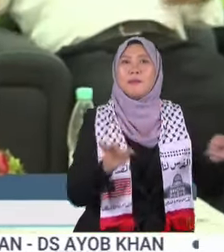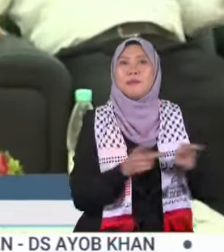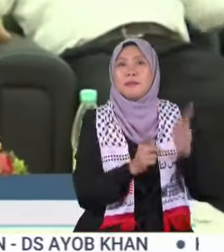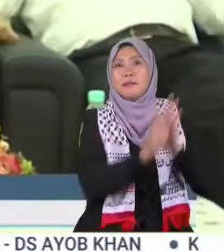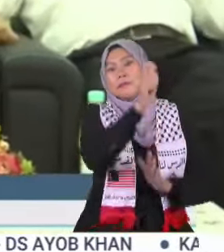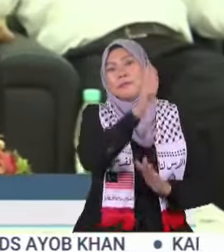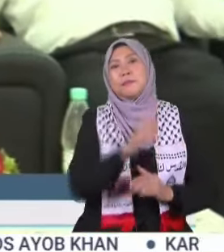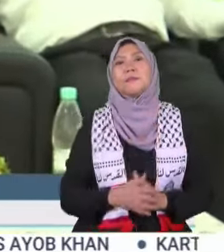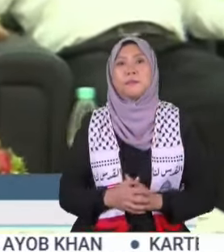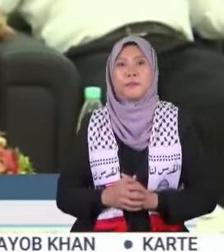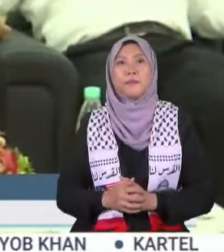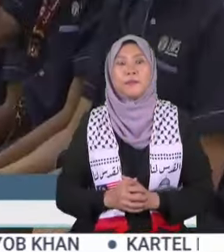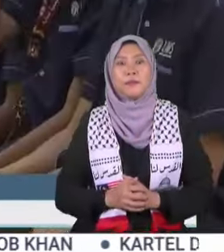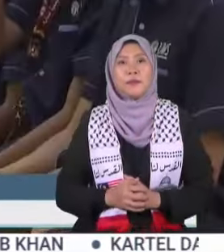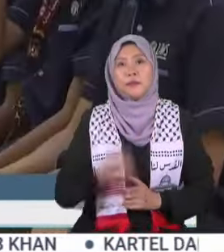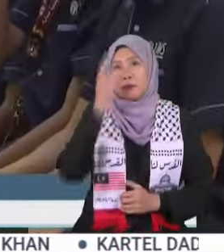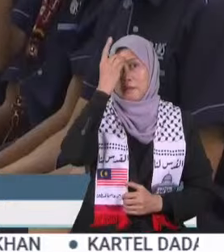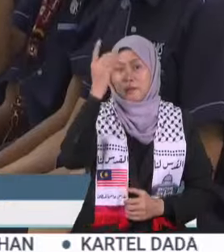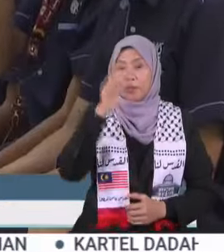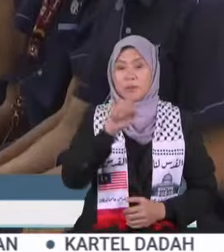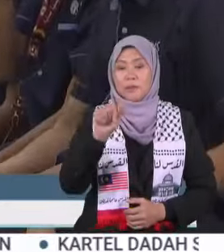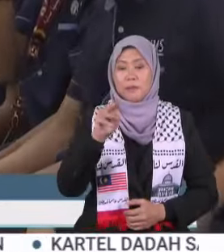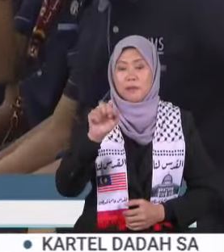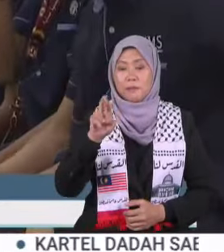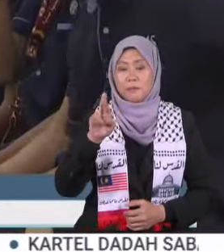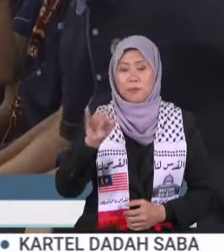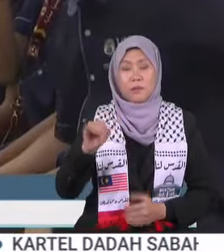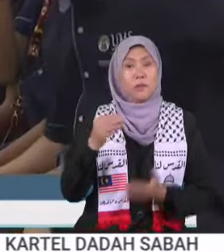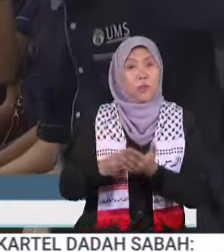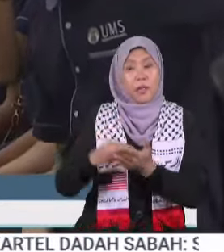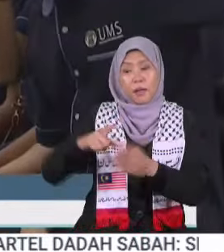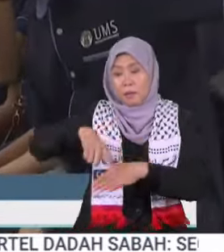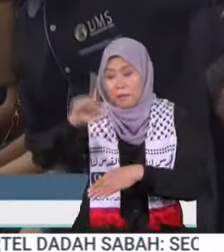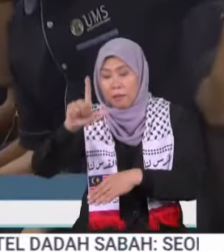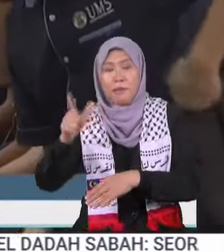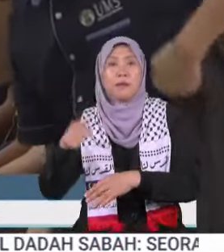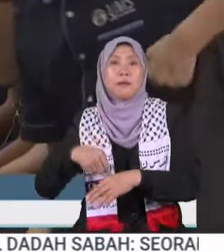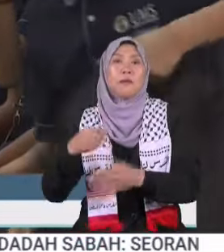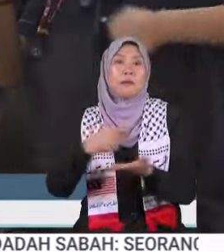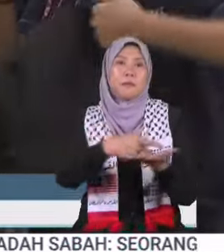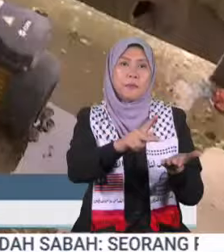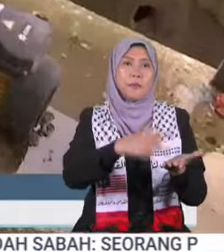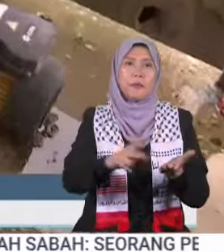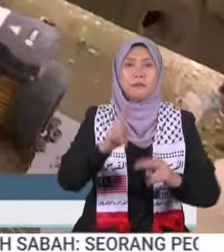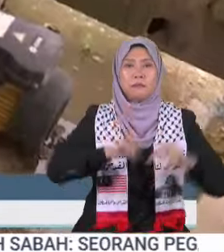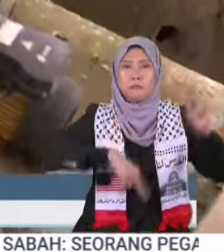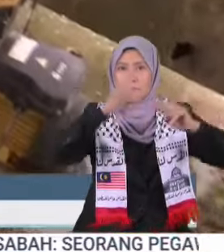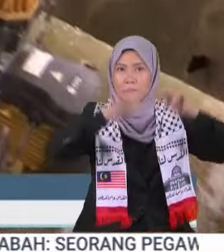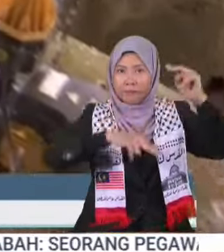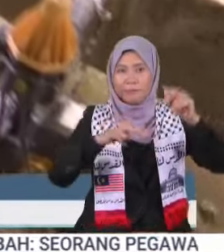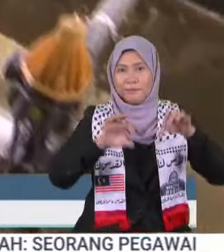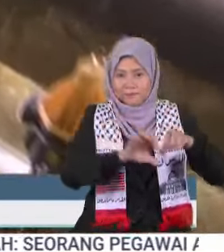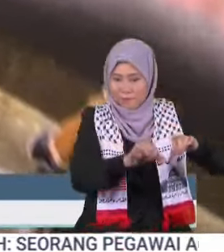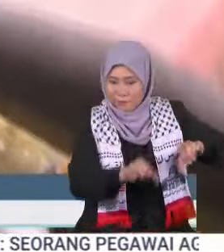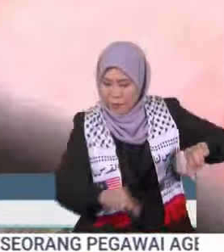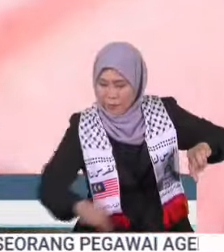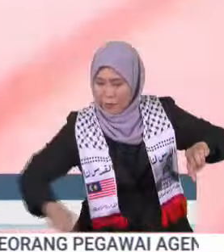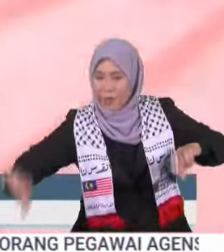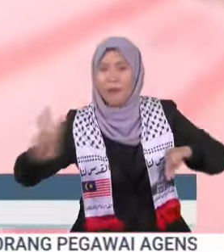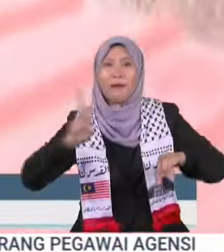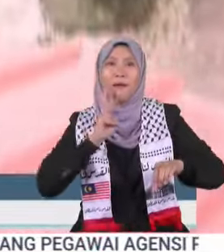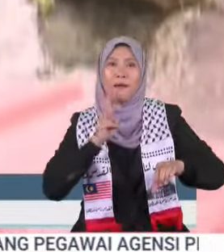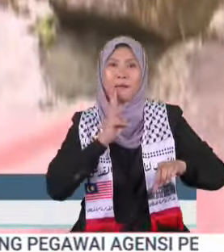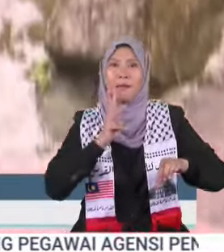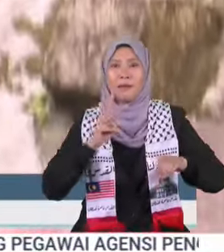itu menurut Datuk Seri zamri peruntukan selebihnya akan dibelanjakan bagi membina lebih banyak tiub air di sekitar